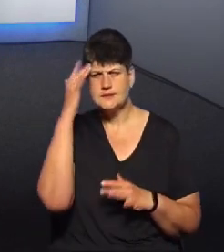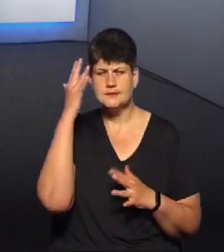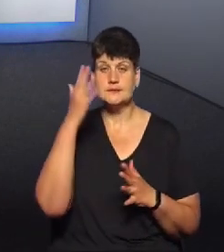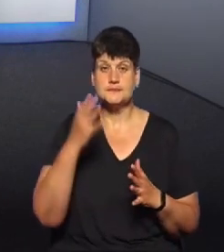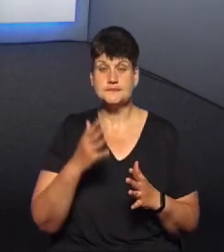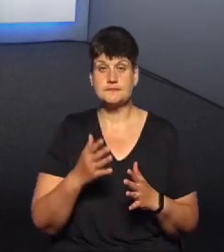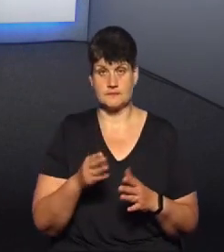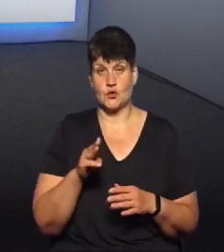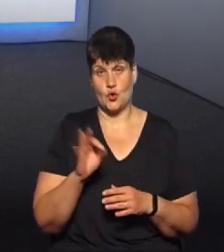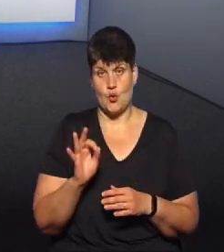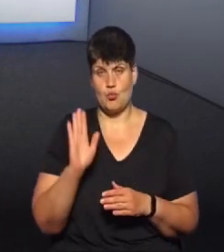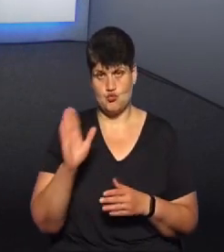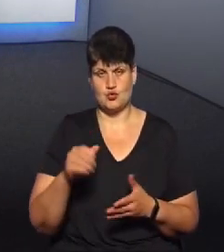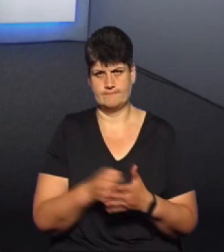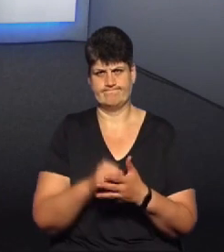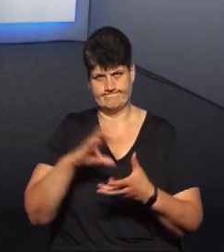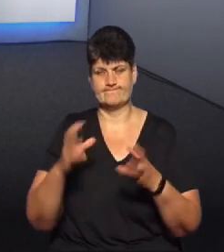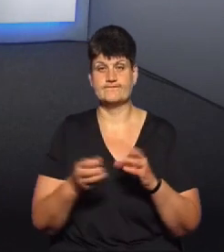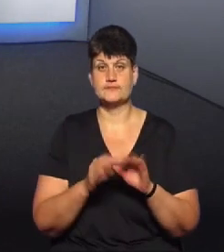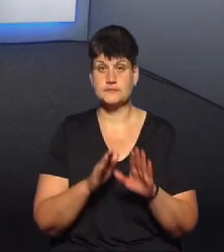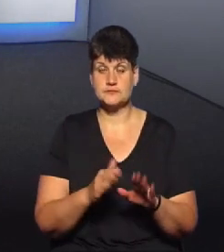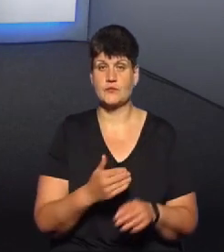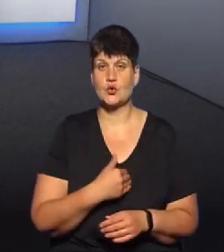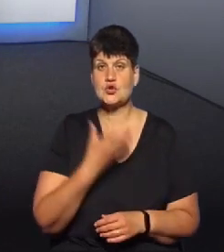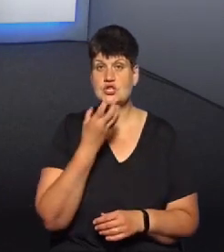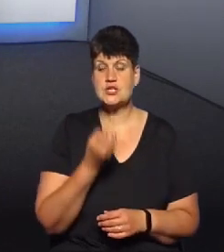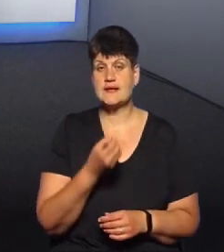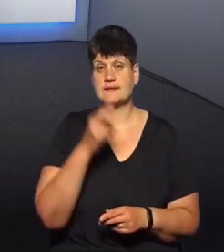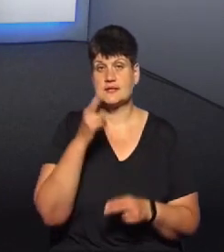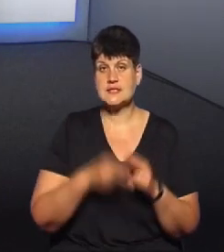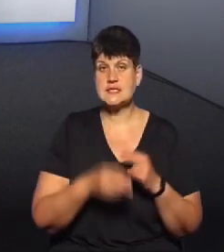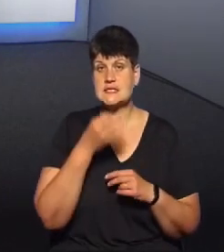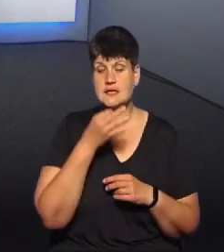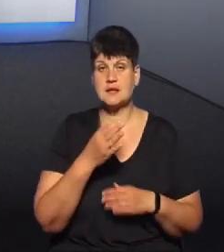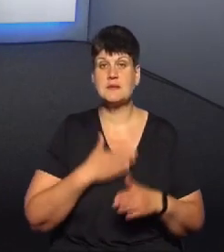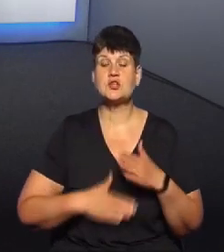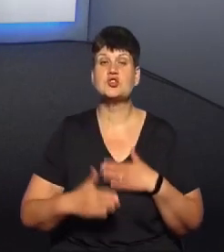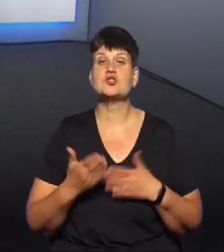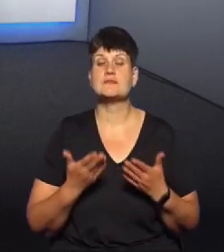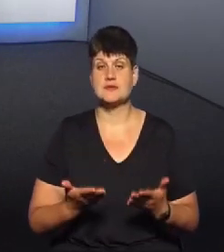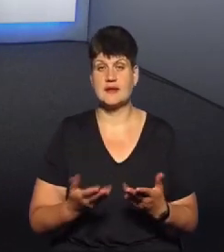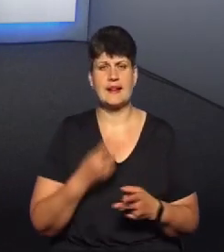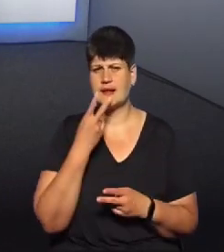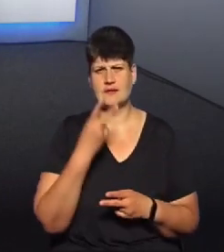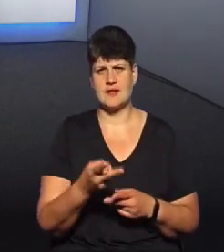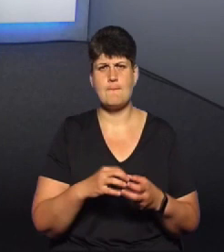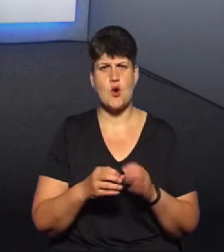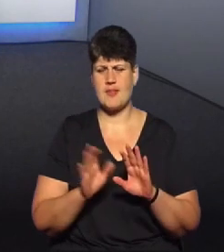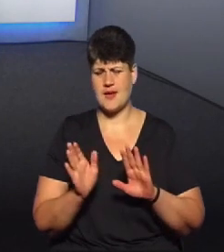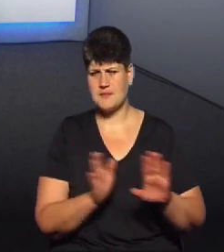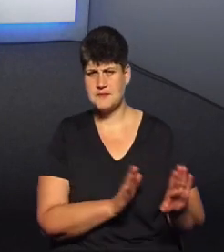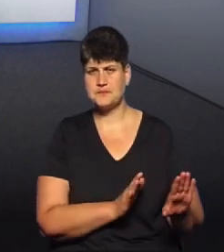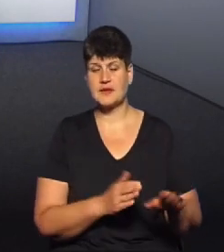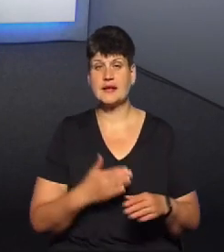то буде тоді результат. Хочу ще сказати на завершення, чим ми тішимося. Не дивлячись на ці всі проблеми, в нас наших